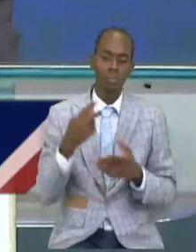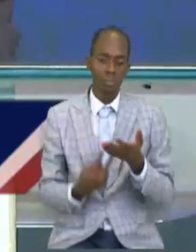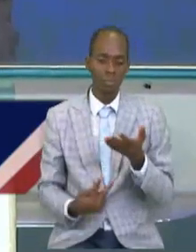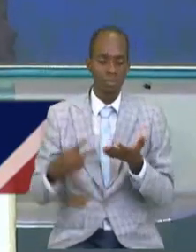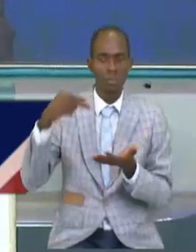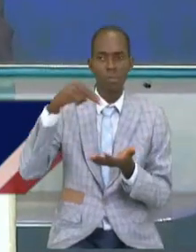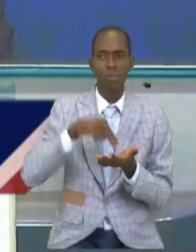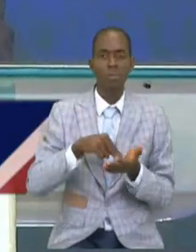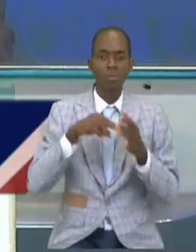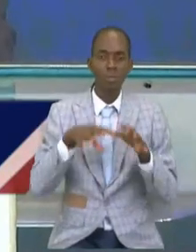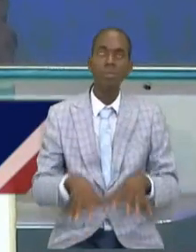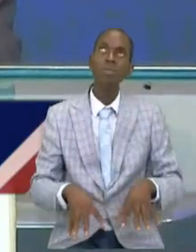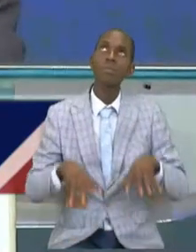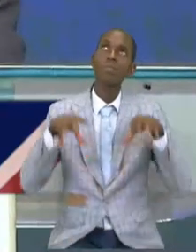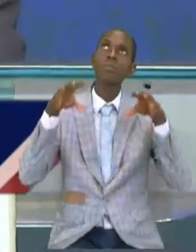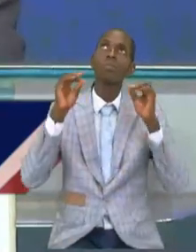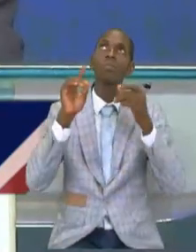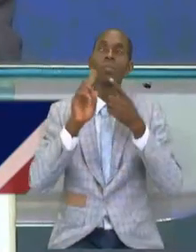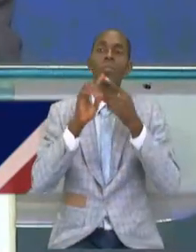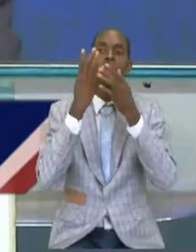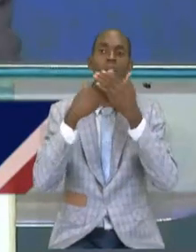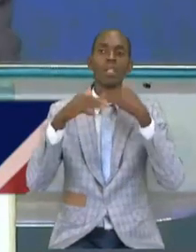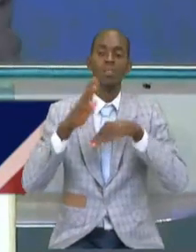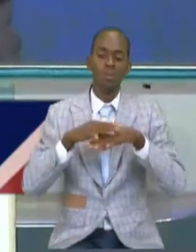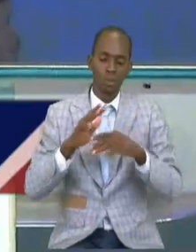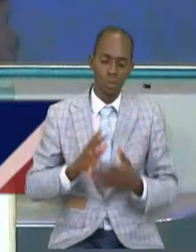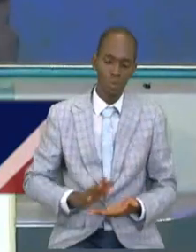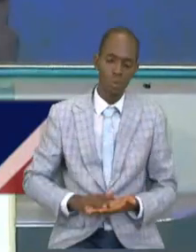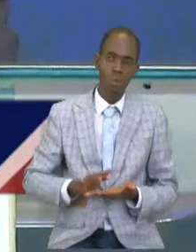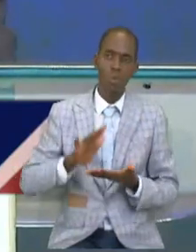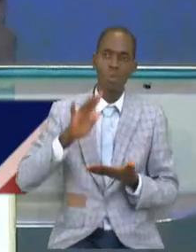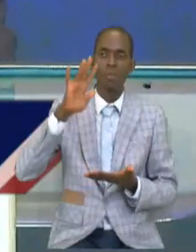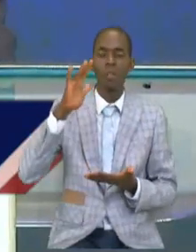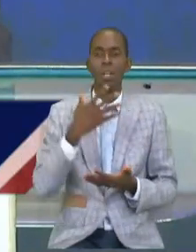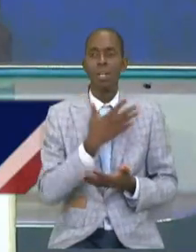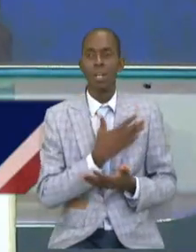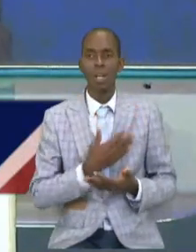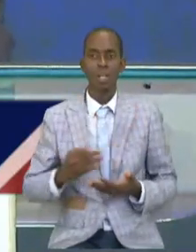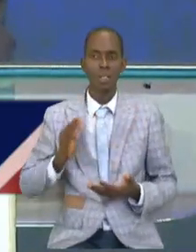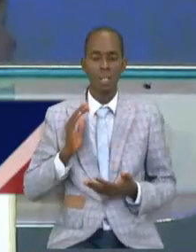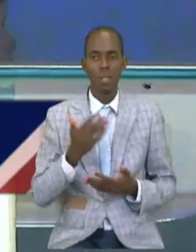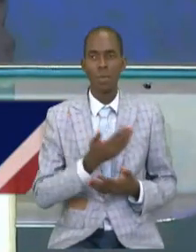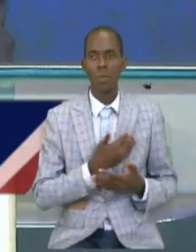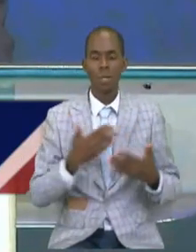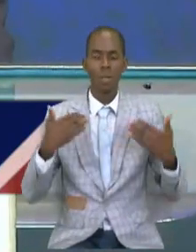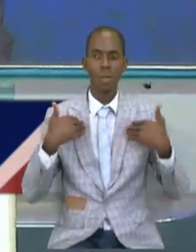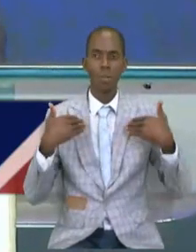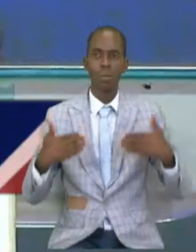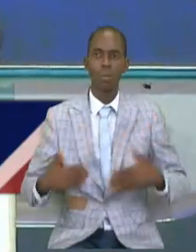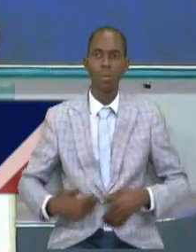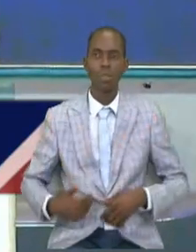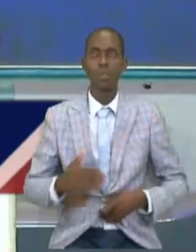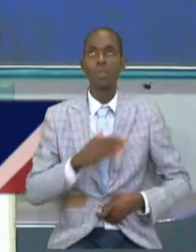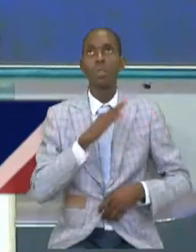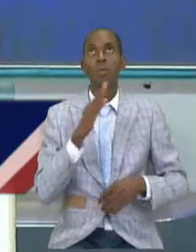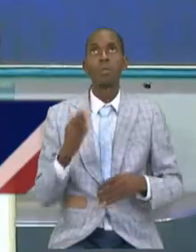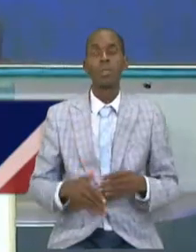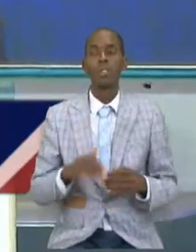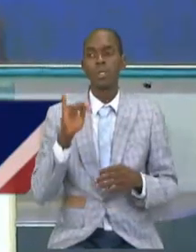ressuscités, montés au ciel, glorifiés, et notre corps totalement